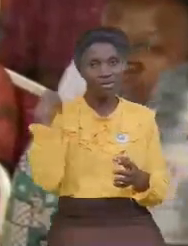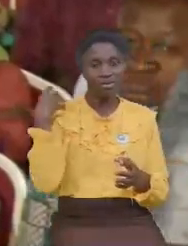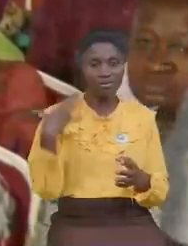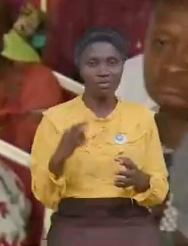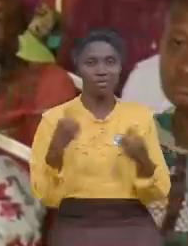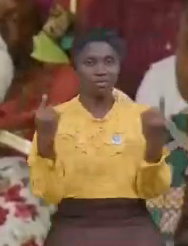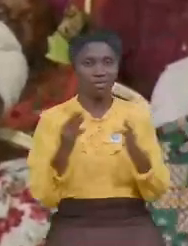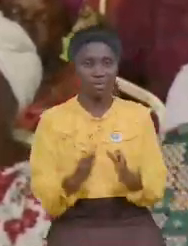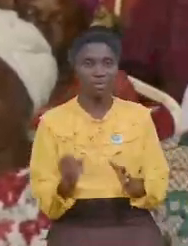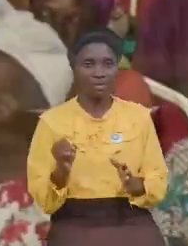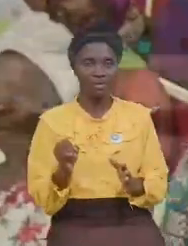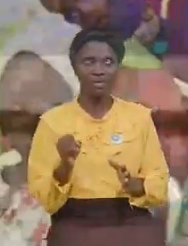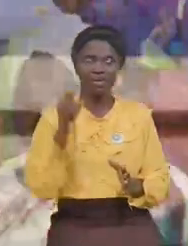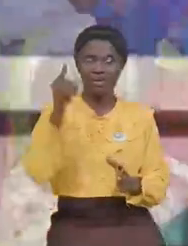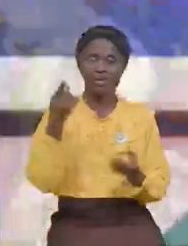pécheurs.